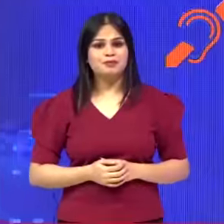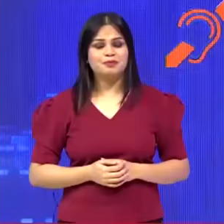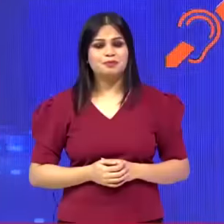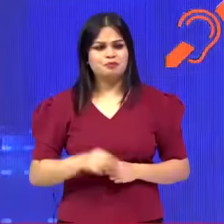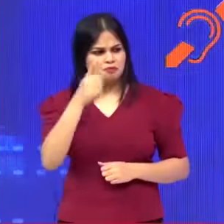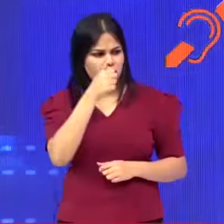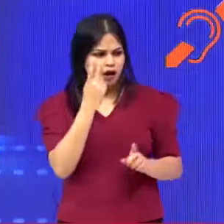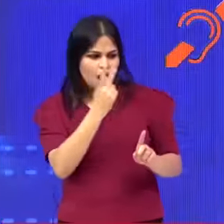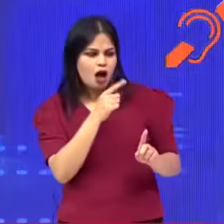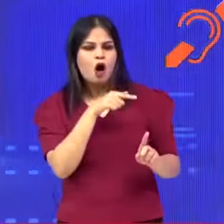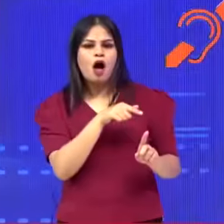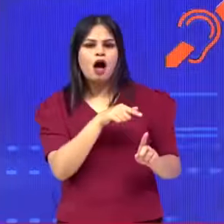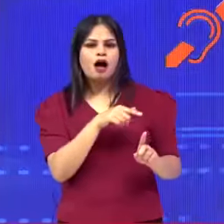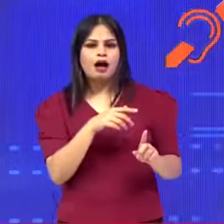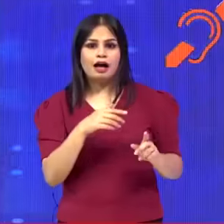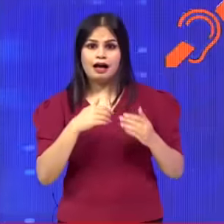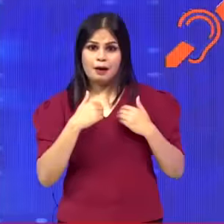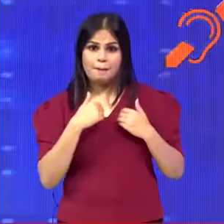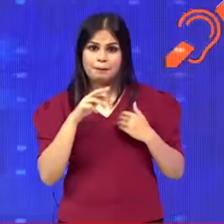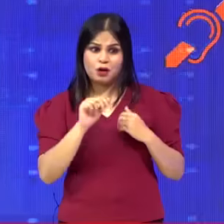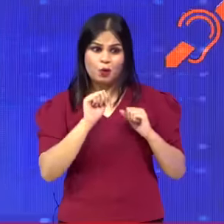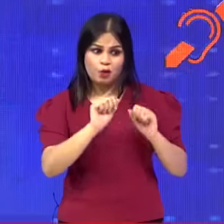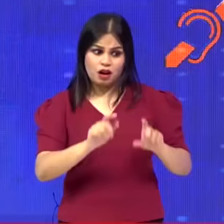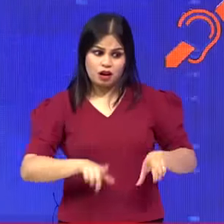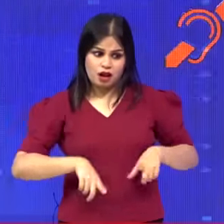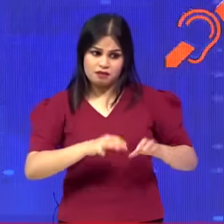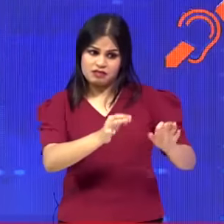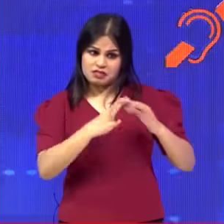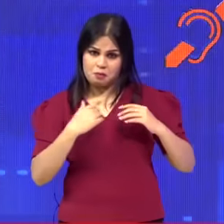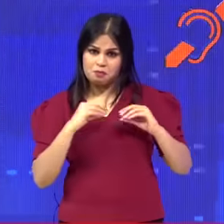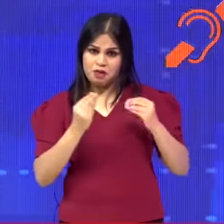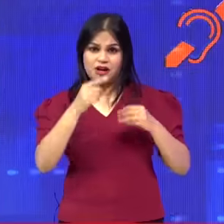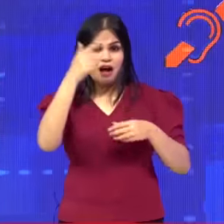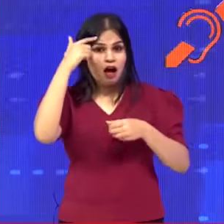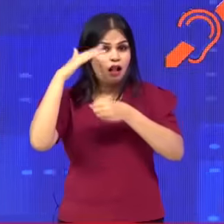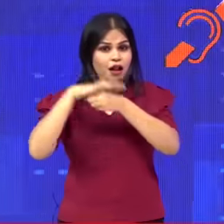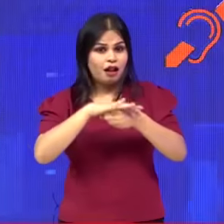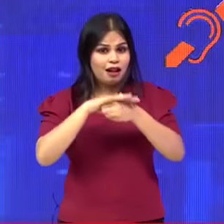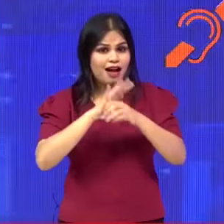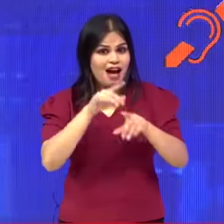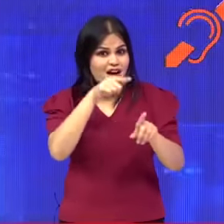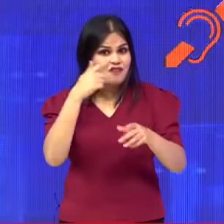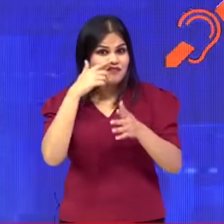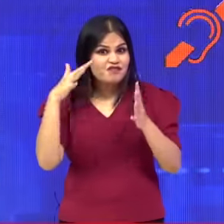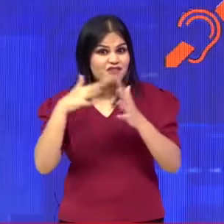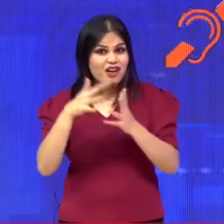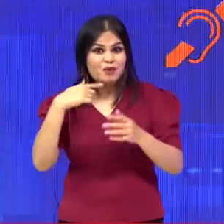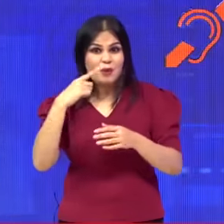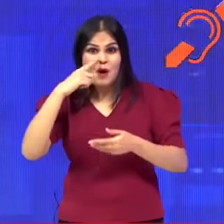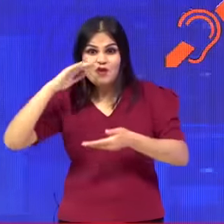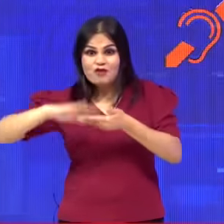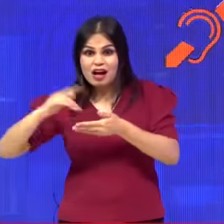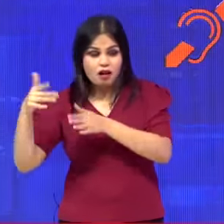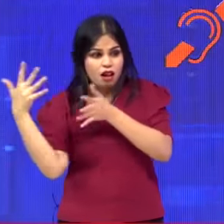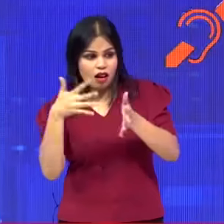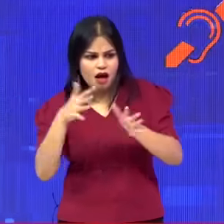हाँ मतलब कि मैं भी आपकी जिंदगी में आ जाऊं, जैसे आप टॉर्चर हो रहे हैं आप सब, मैं भी टॉर्चर हूँ। वो देखो वो